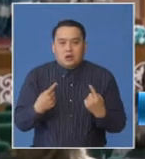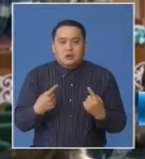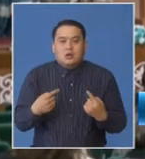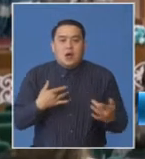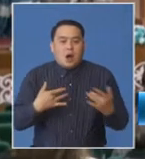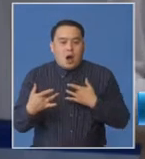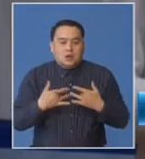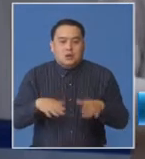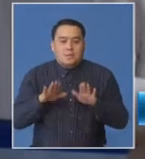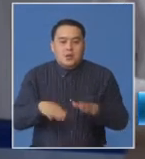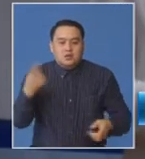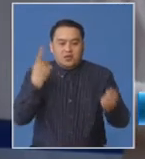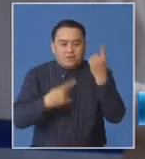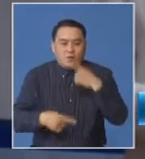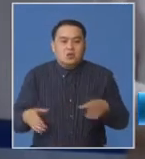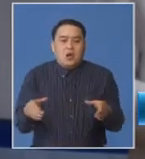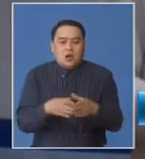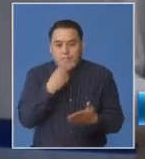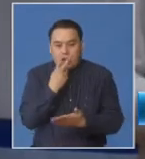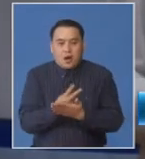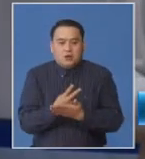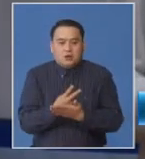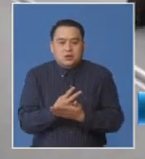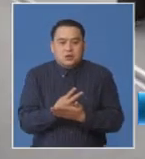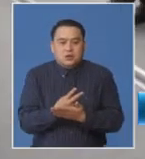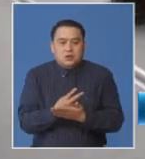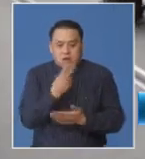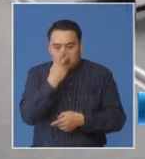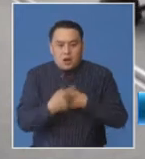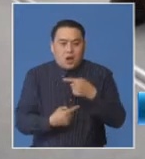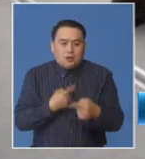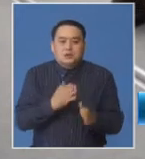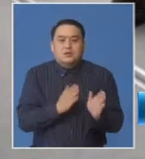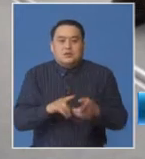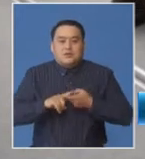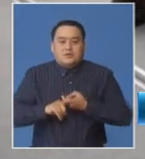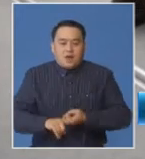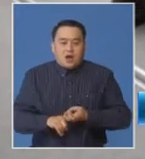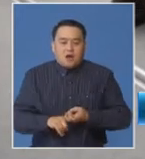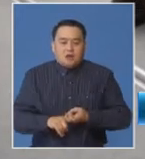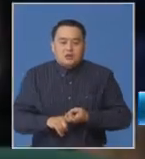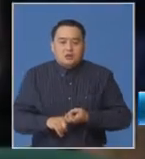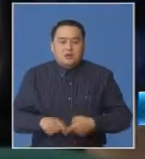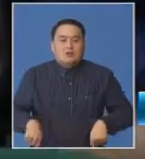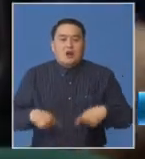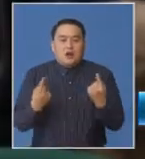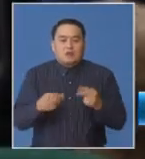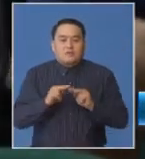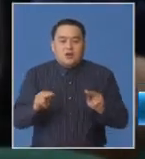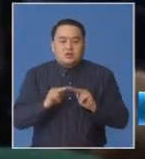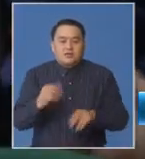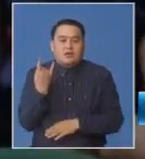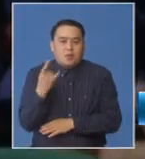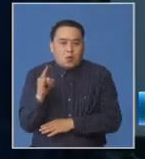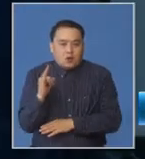из местных творческих коллективов продемонстрировали зрителям традиции, связанные с замужеством, рождением и воспитанием